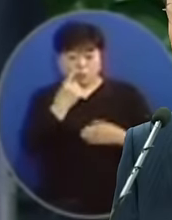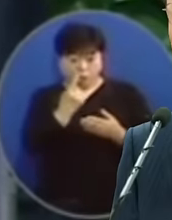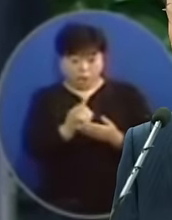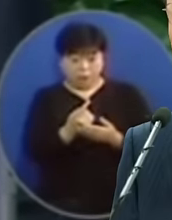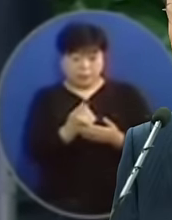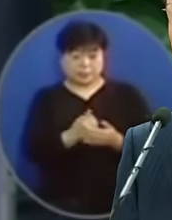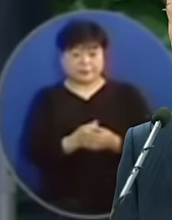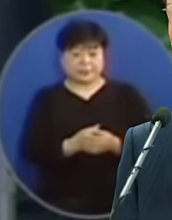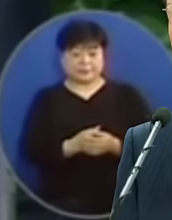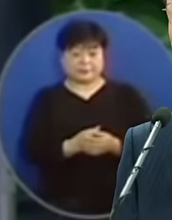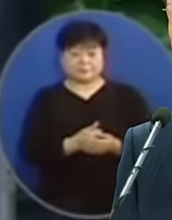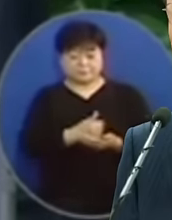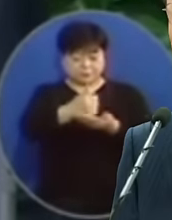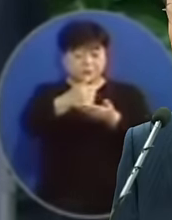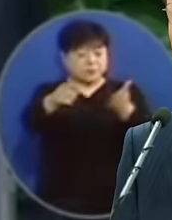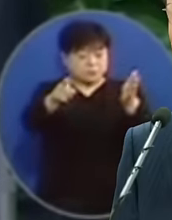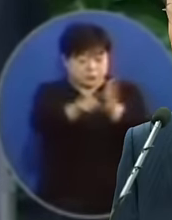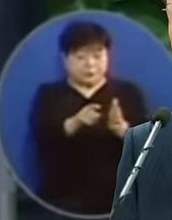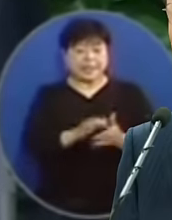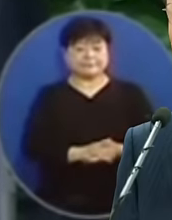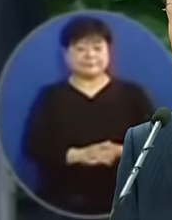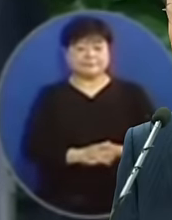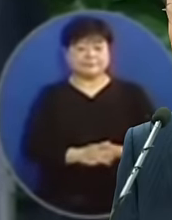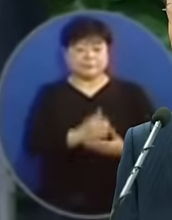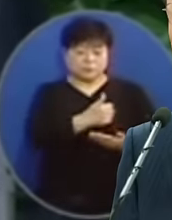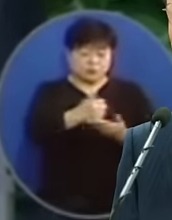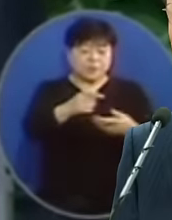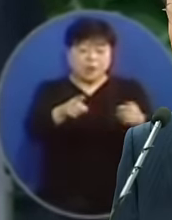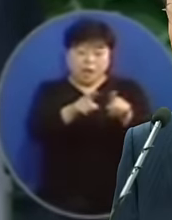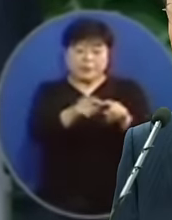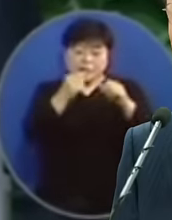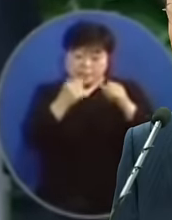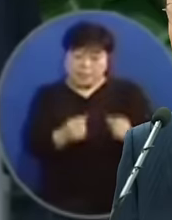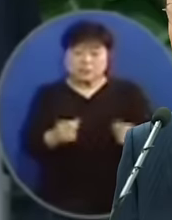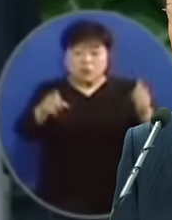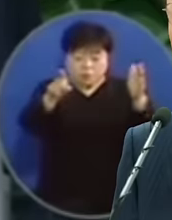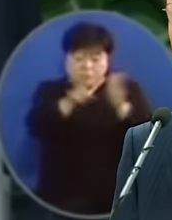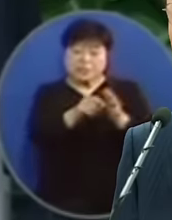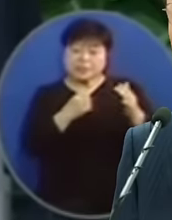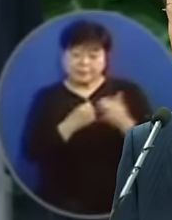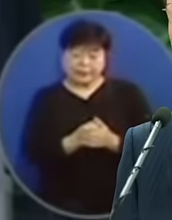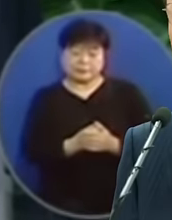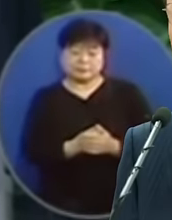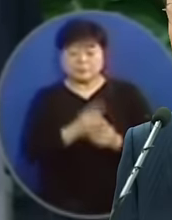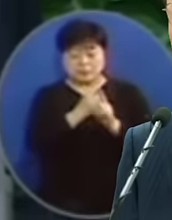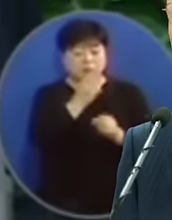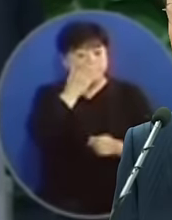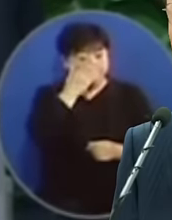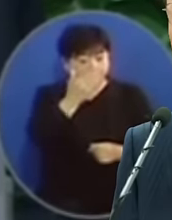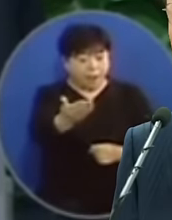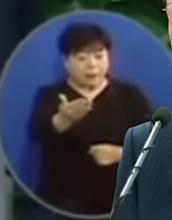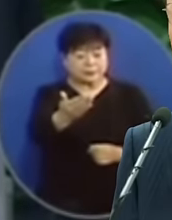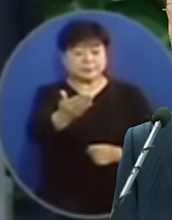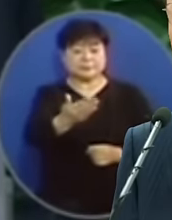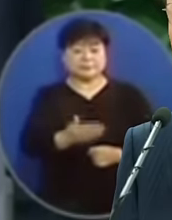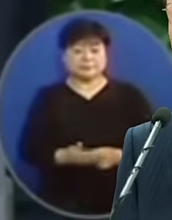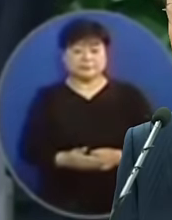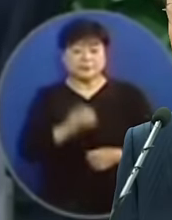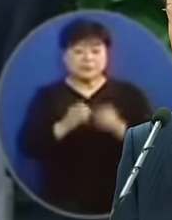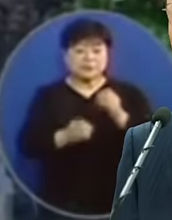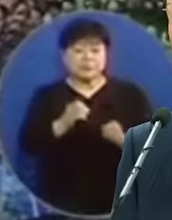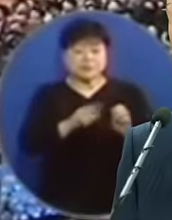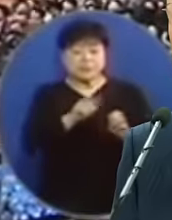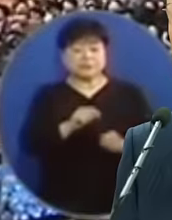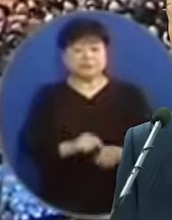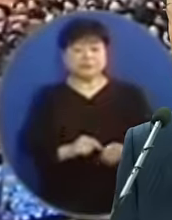오는데 우리는 주님을 믿습니다. 주님이 나와 같이 계신 것을 믿기 때문에 이길 수가 있어요. 시편